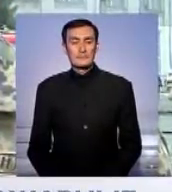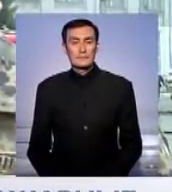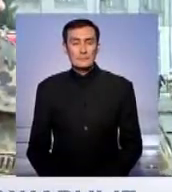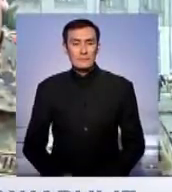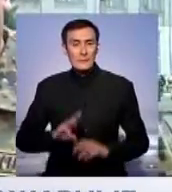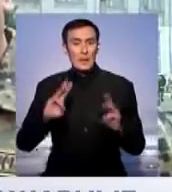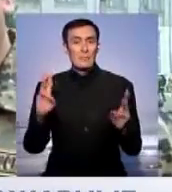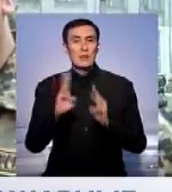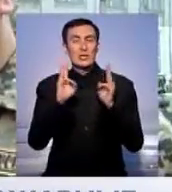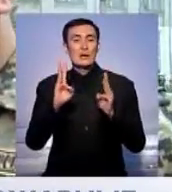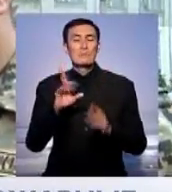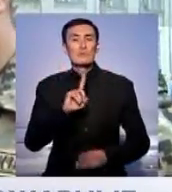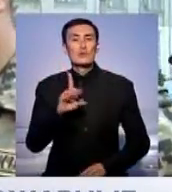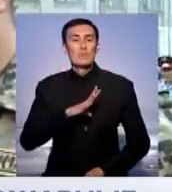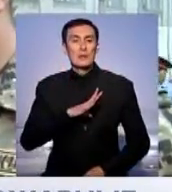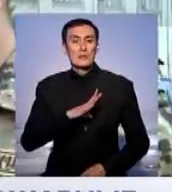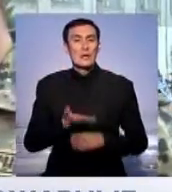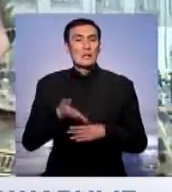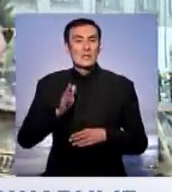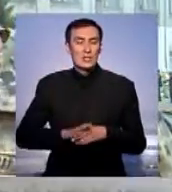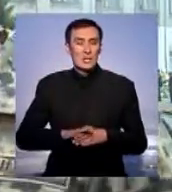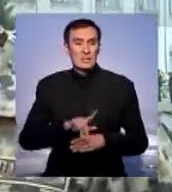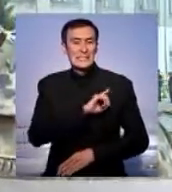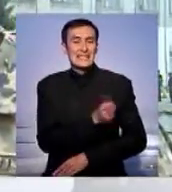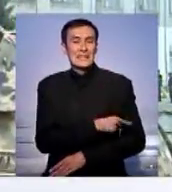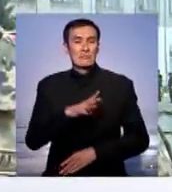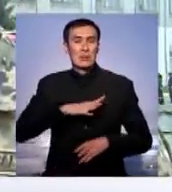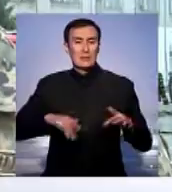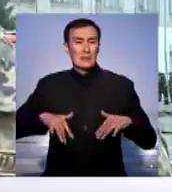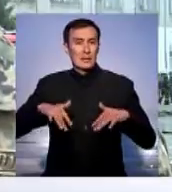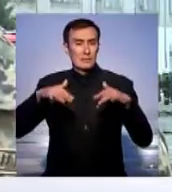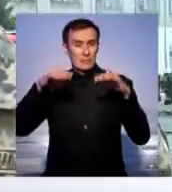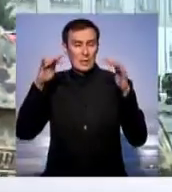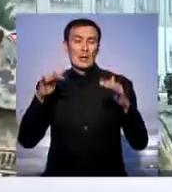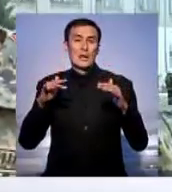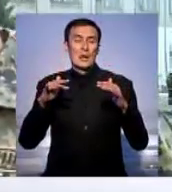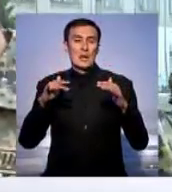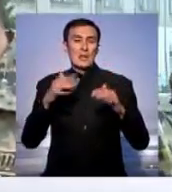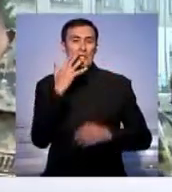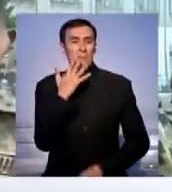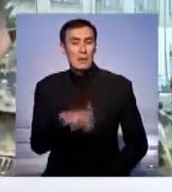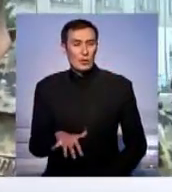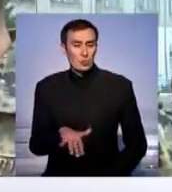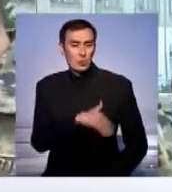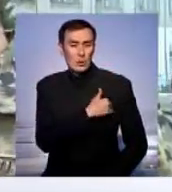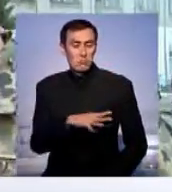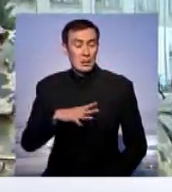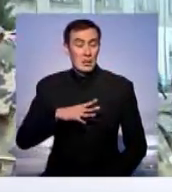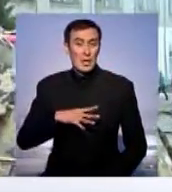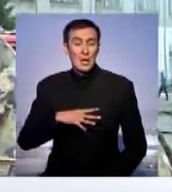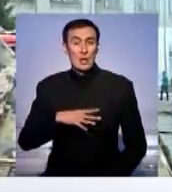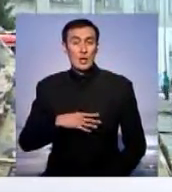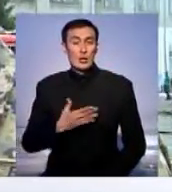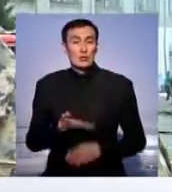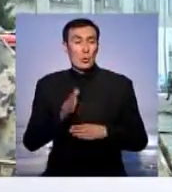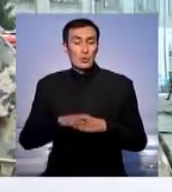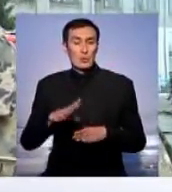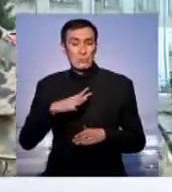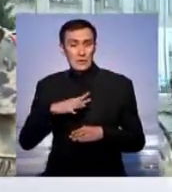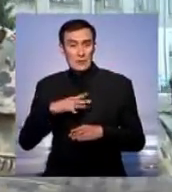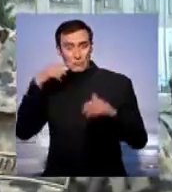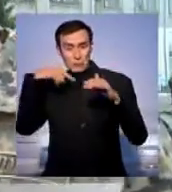Пожар чем осложнялся? Осложнялся, значит, сильной задымленностью, высокой температурой. Сложно было продвигаться нашим